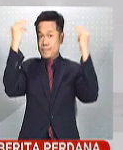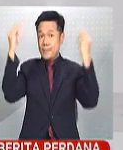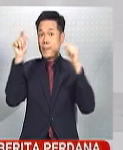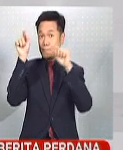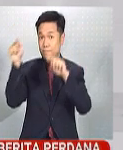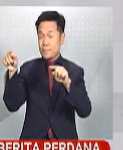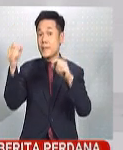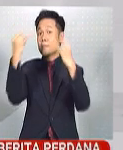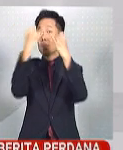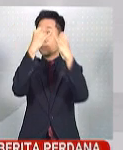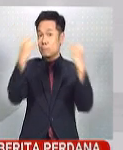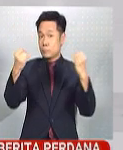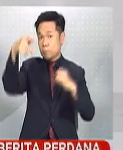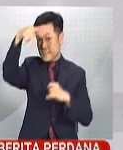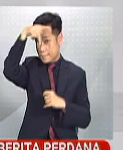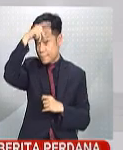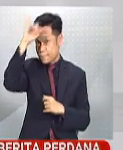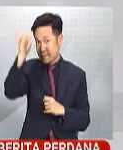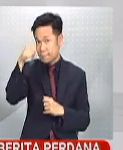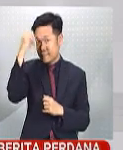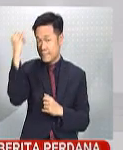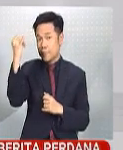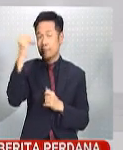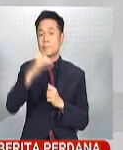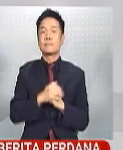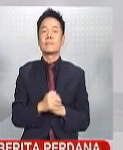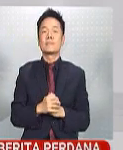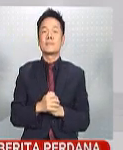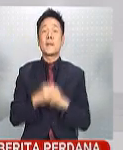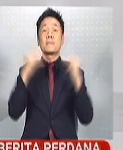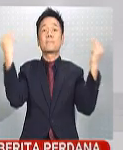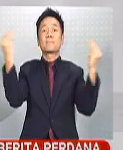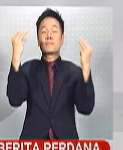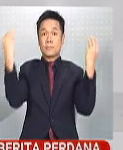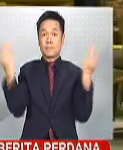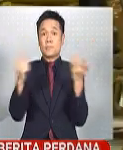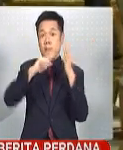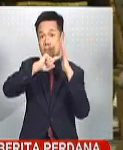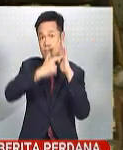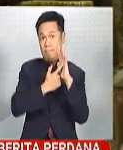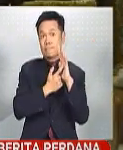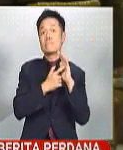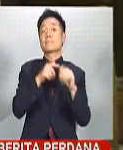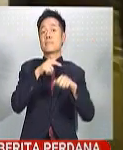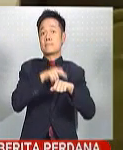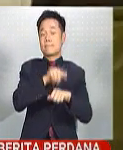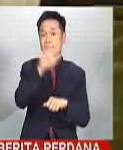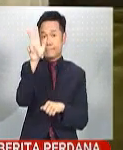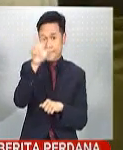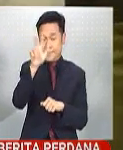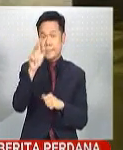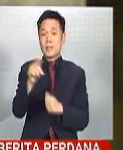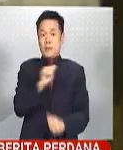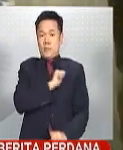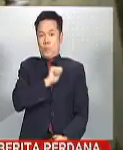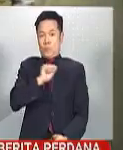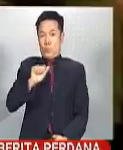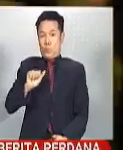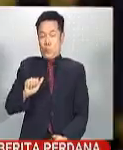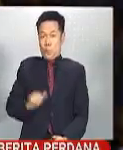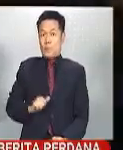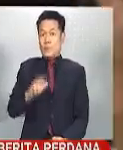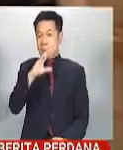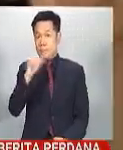Balai Rung Sri Istana Melawati Putrajaya. Istiadat bermula pada pukul 3 petang dengan keberangkatan tiba Al-Sultan Abdullah dan